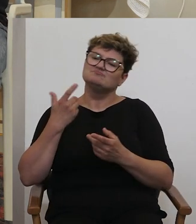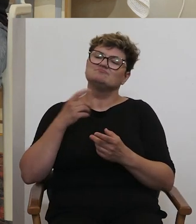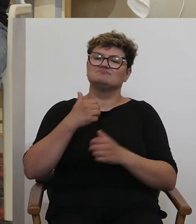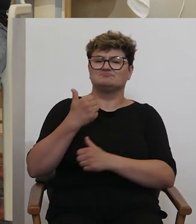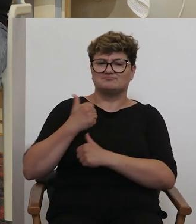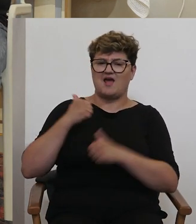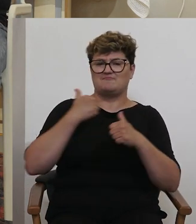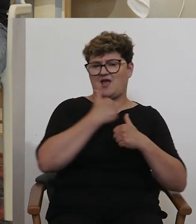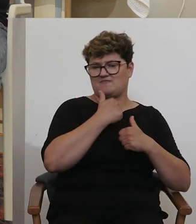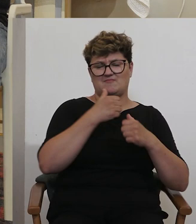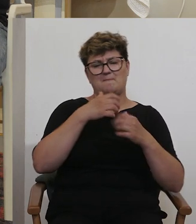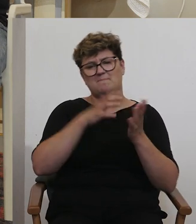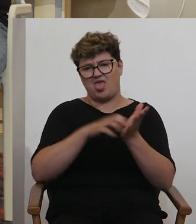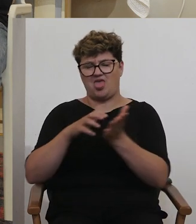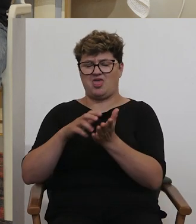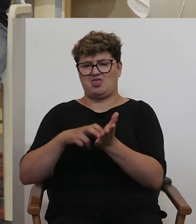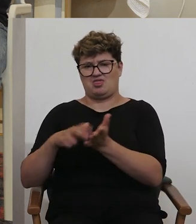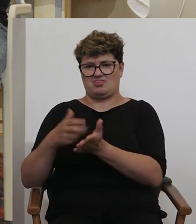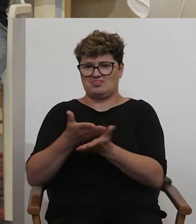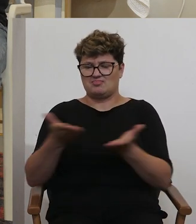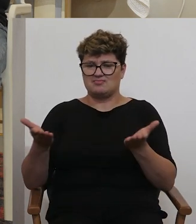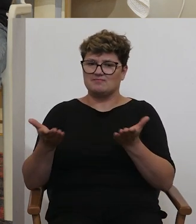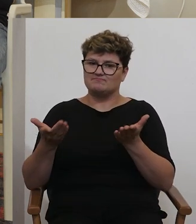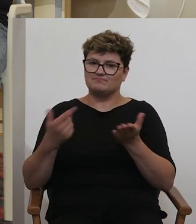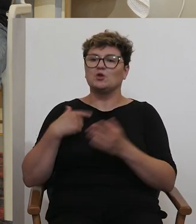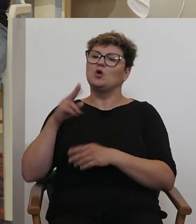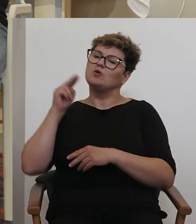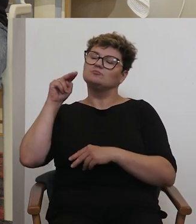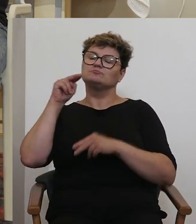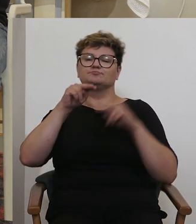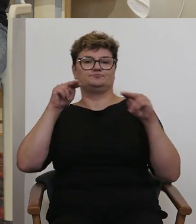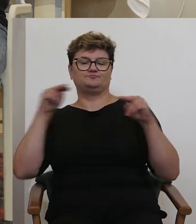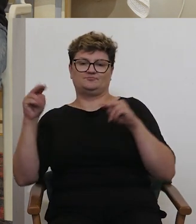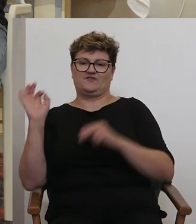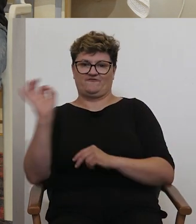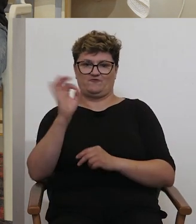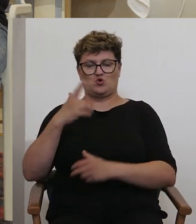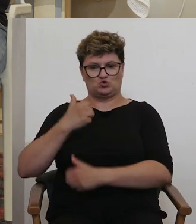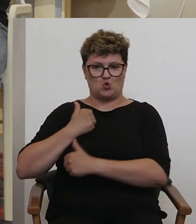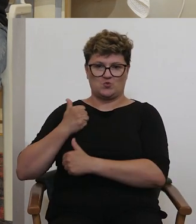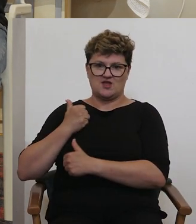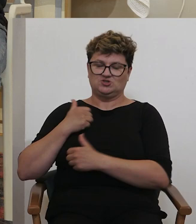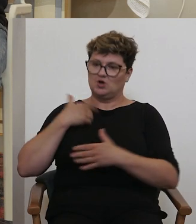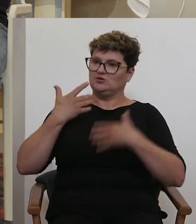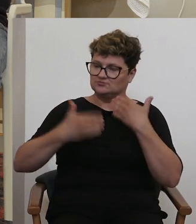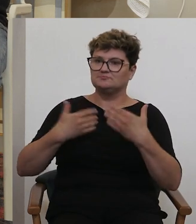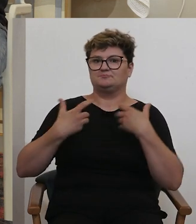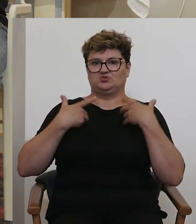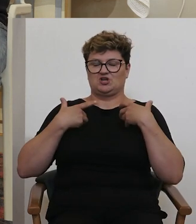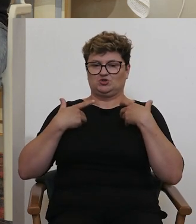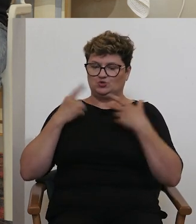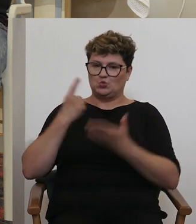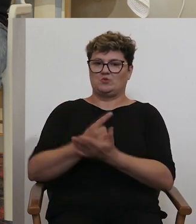Z ich punktu widzenia, z punktu widzenia żołnierzy, którym udało się przeżyć i dożyć sędziwego wieku. I to